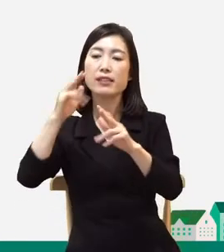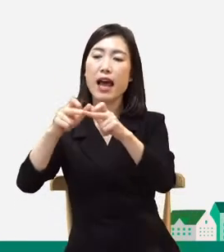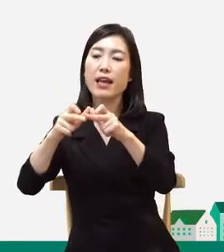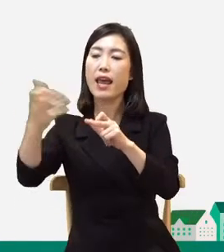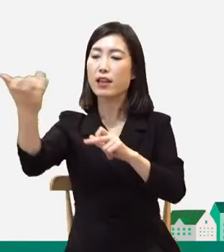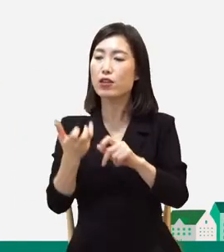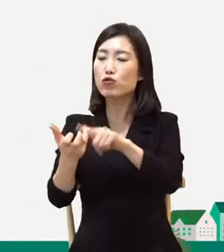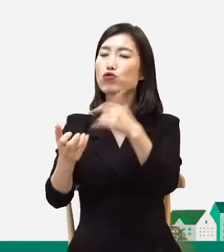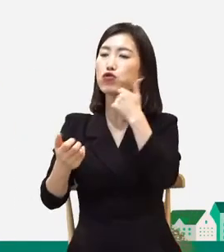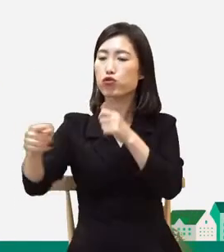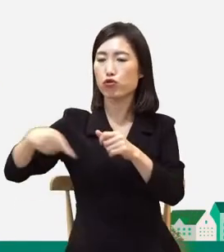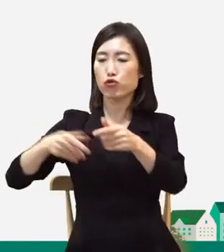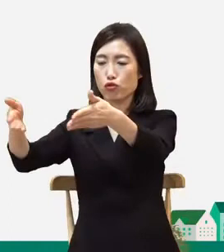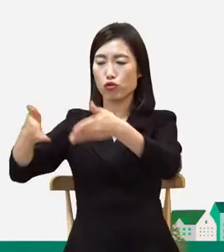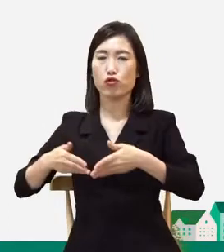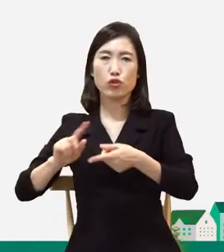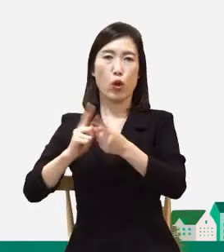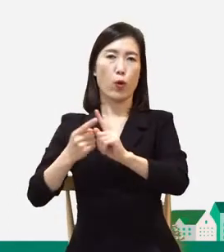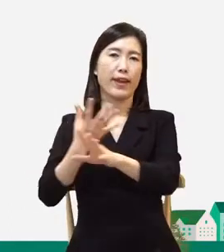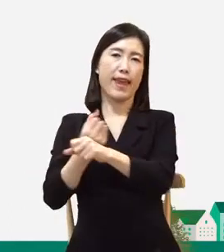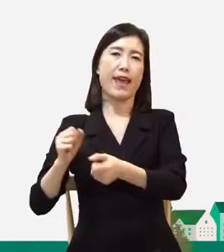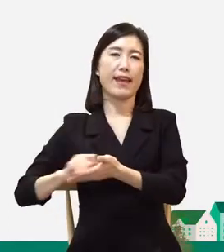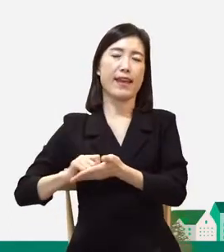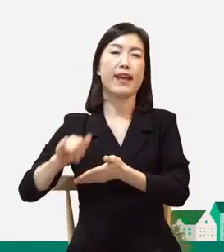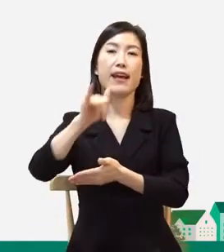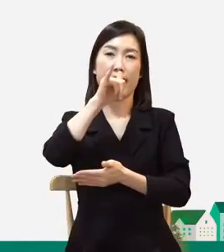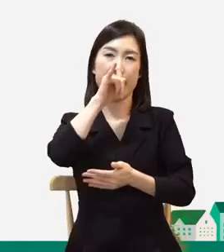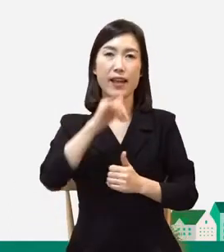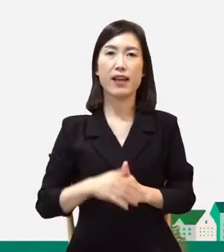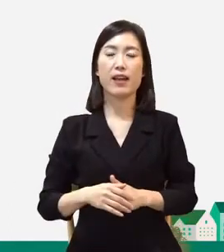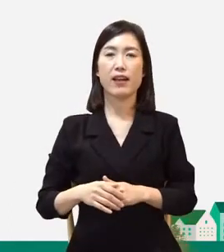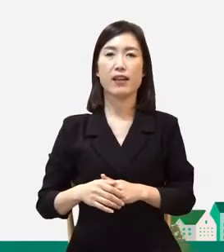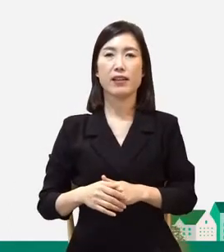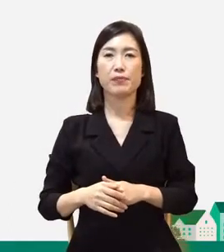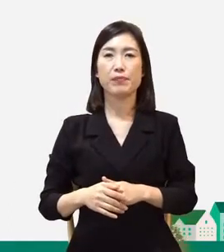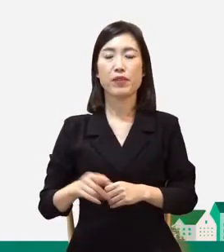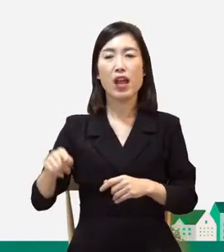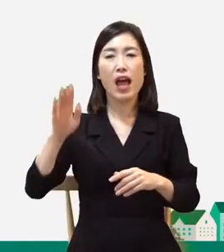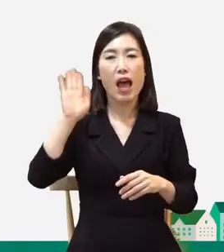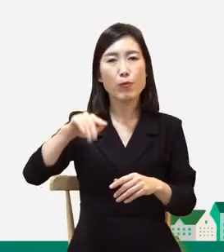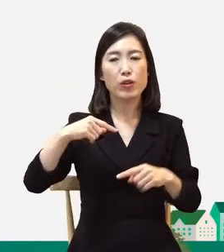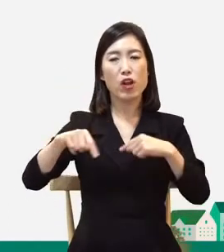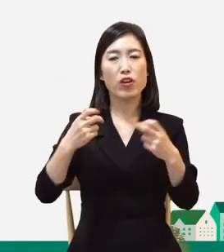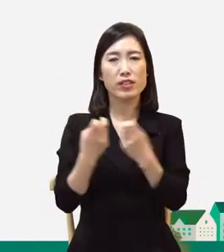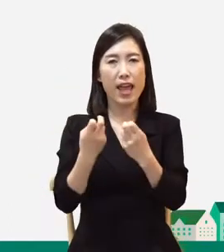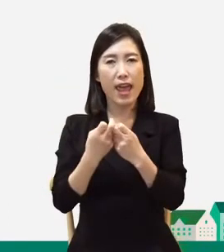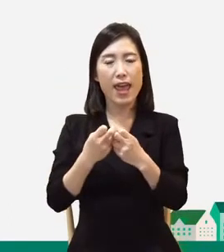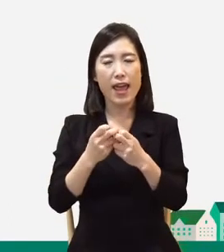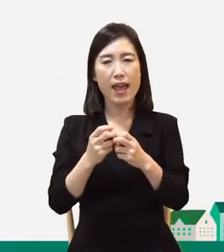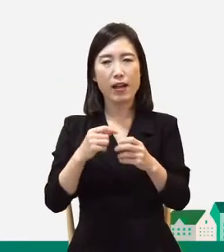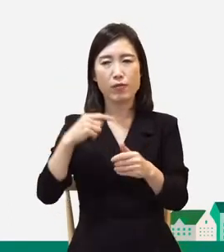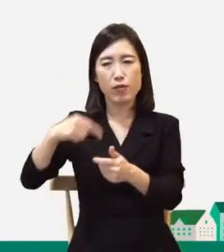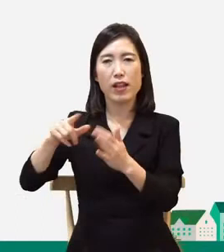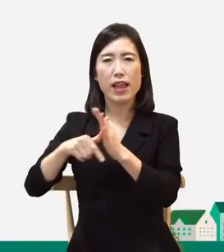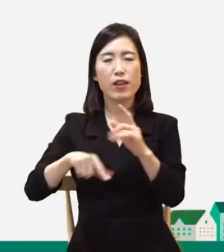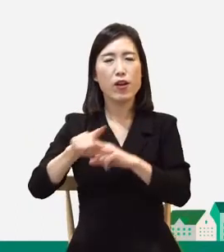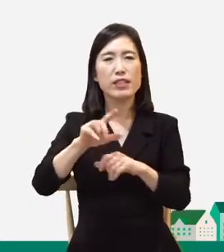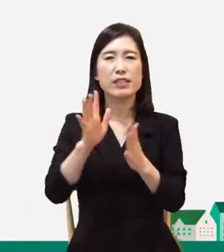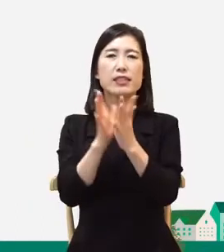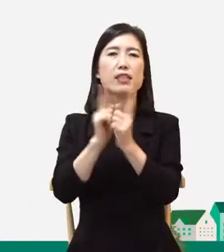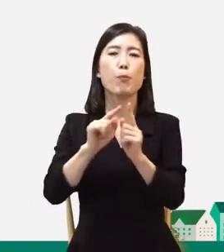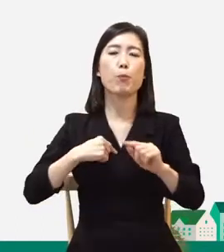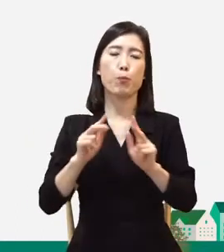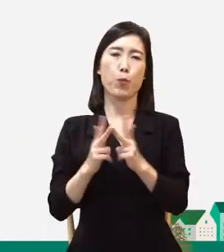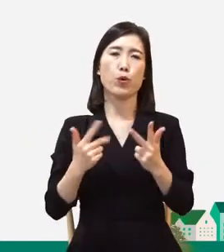입주 자격은 장애인 지역사회 통합돌봄 선도사업 정책 대상자로 지적 자폐성 뇌병변 장애인들이고요.